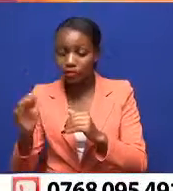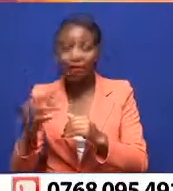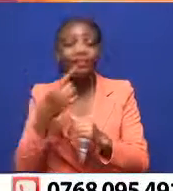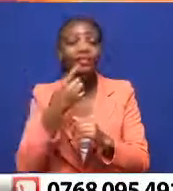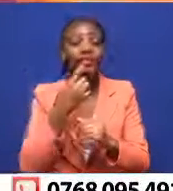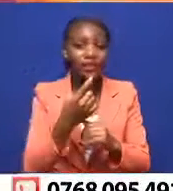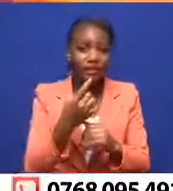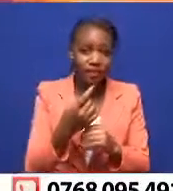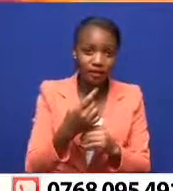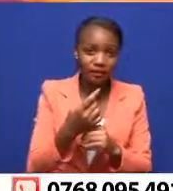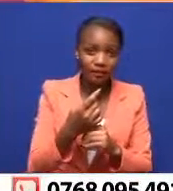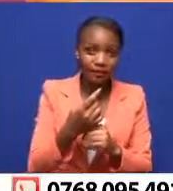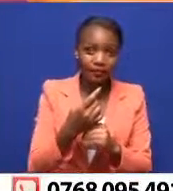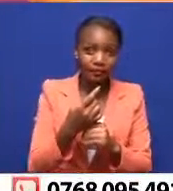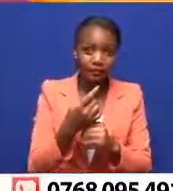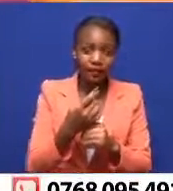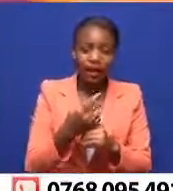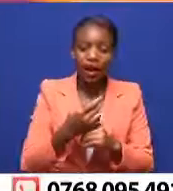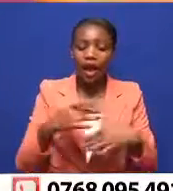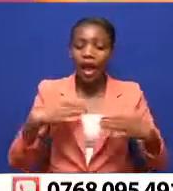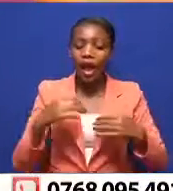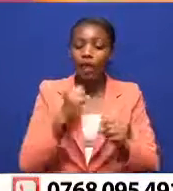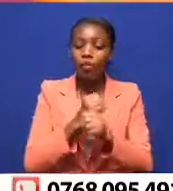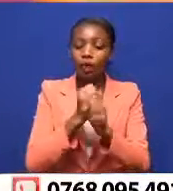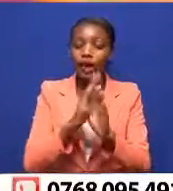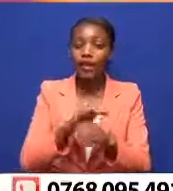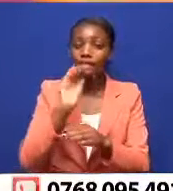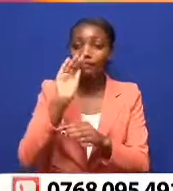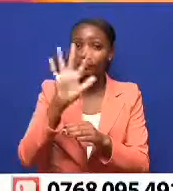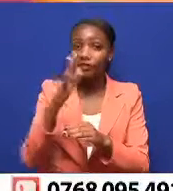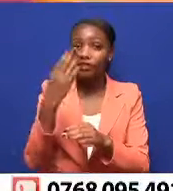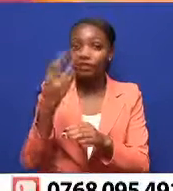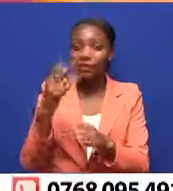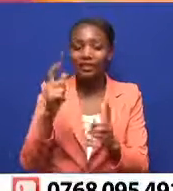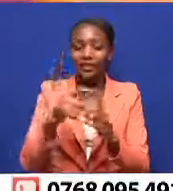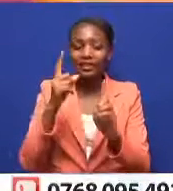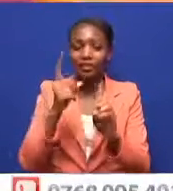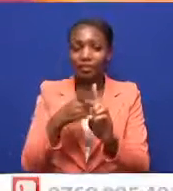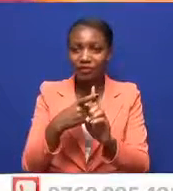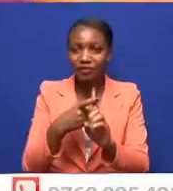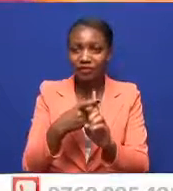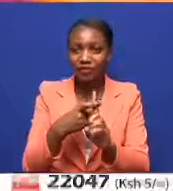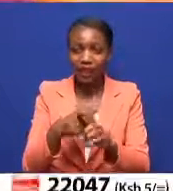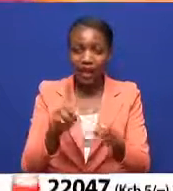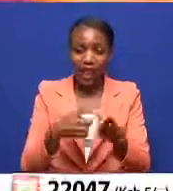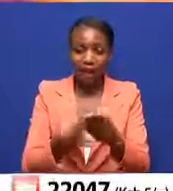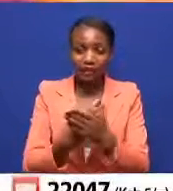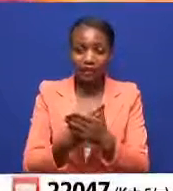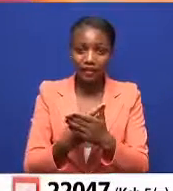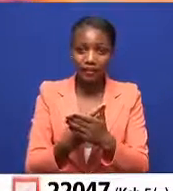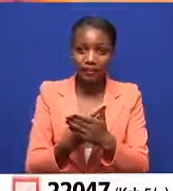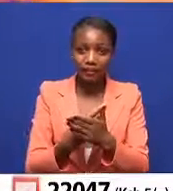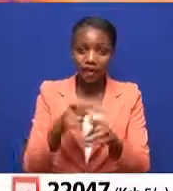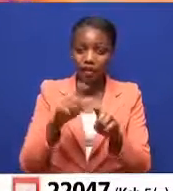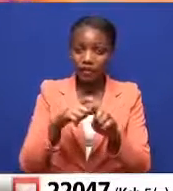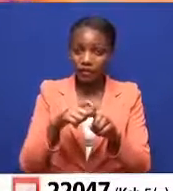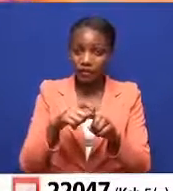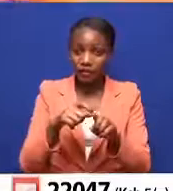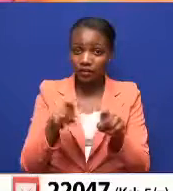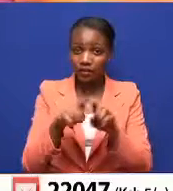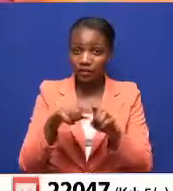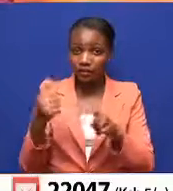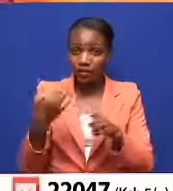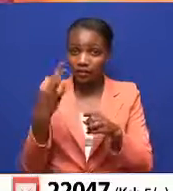Mutahi Kagwe amesema kuwa wahudumu wa afya 54 wameambukizwa virusi hivi. Kati ya watu watatu zaidi wameaga